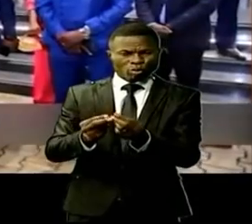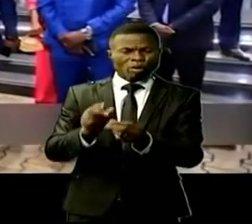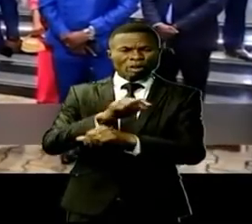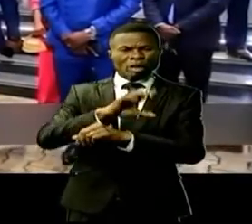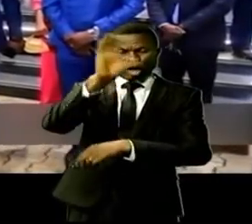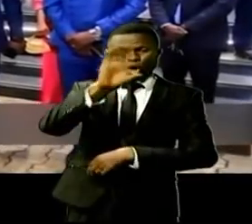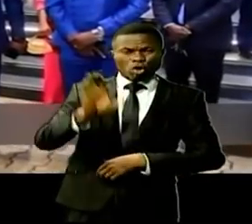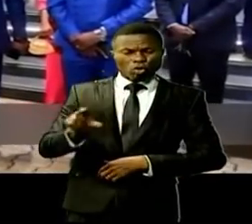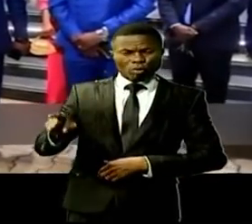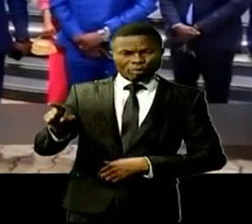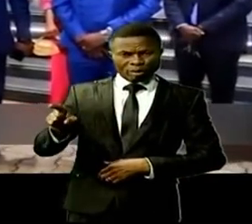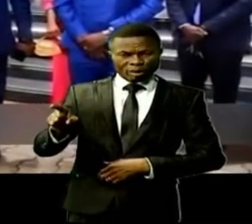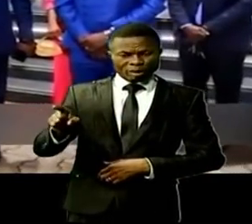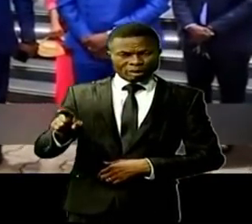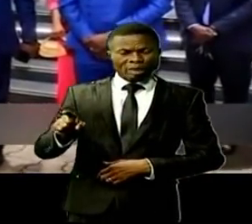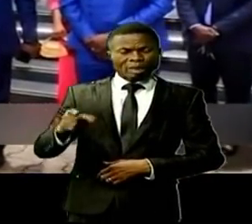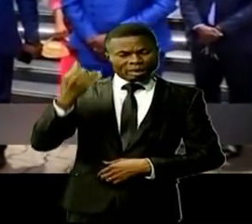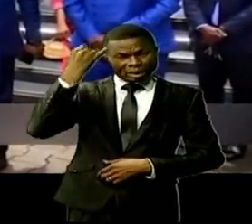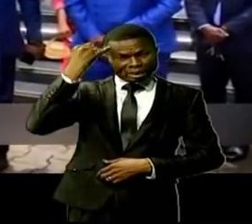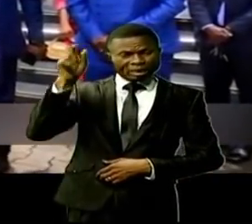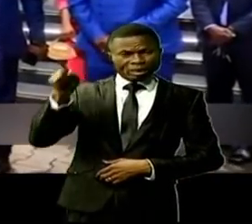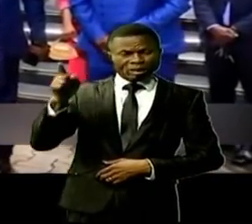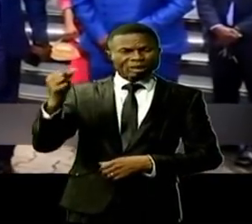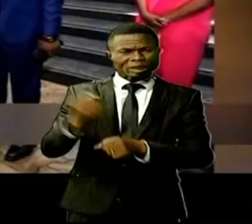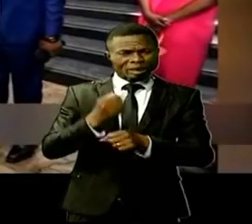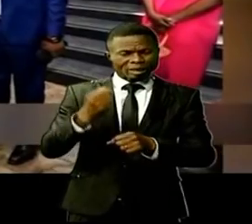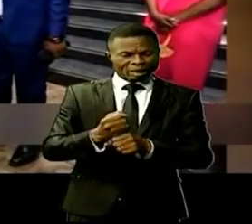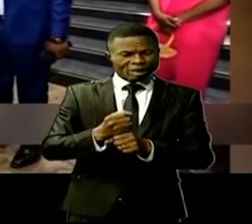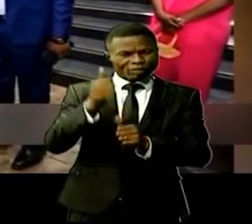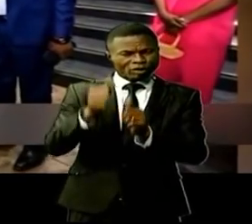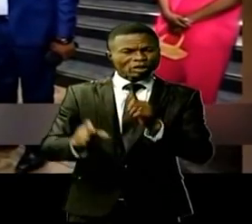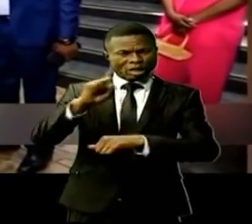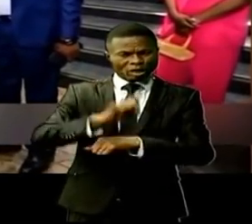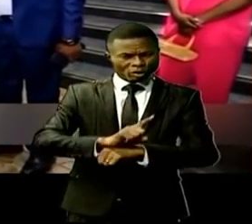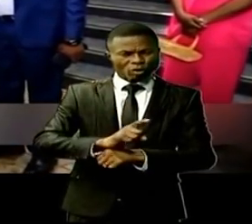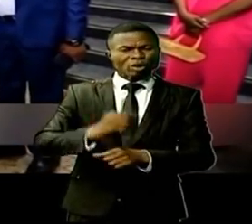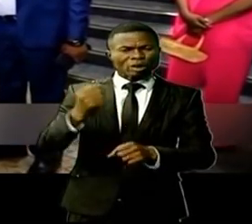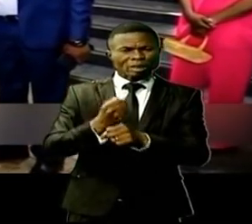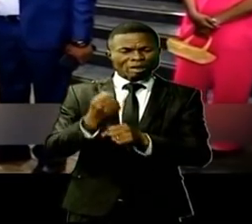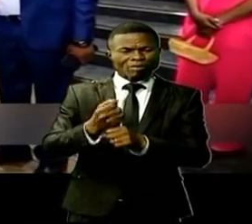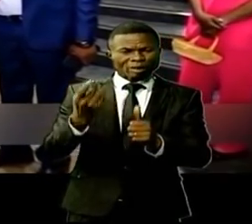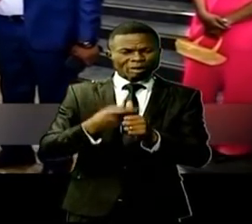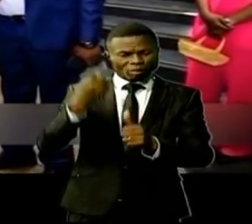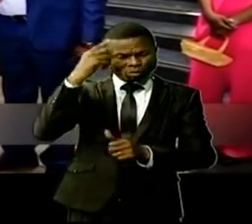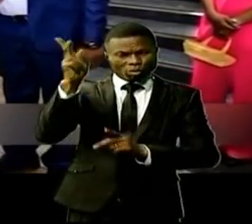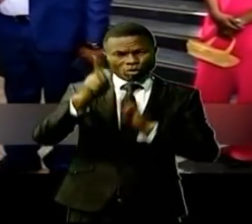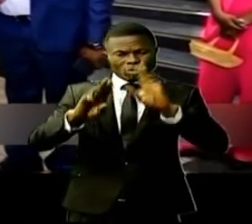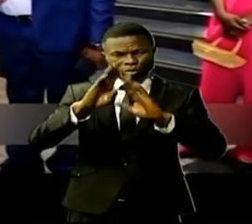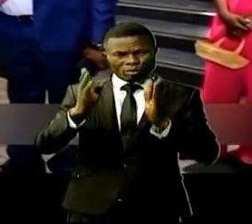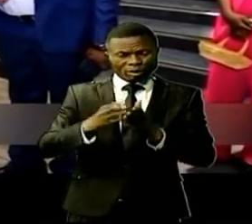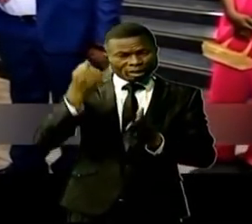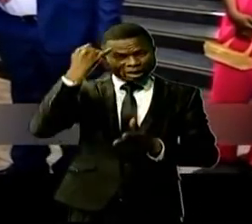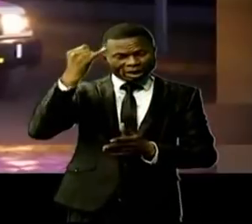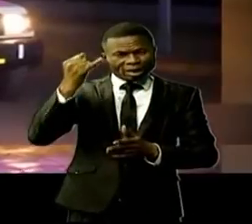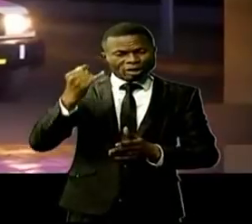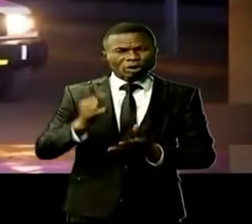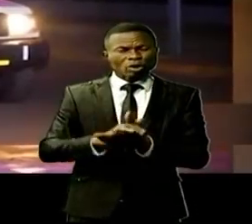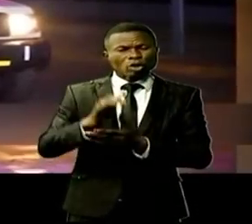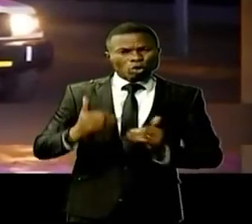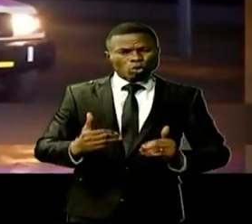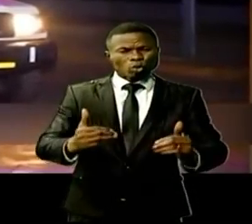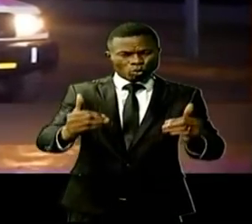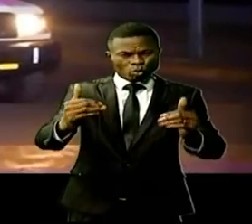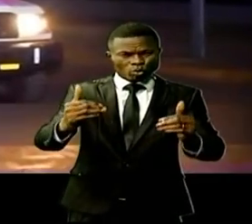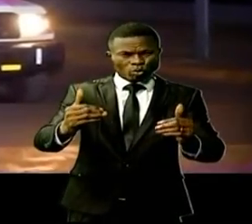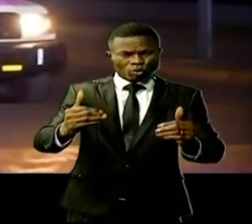municipalité, signe selon elle du travail au quotidien au service de la population. Un élan qui doit être continuel,